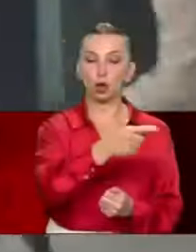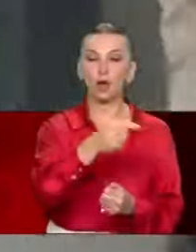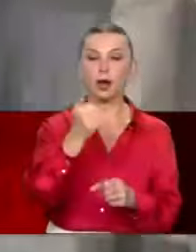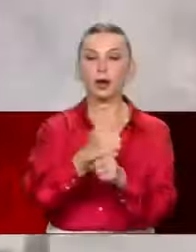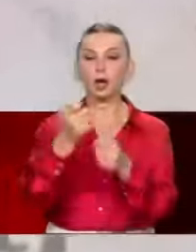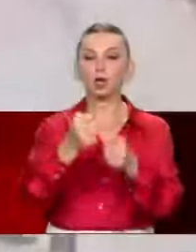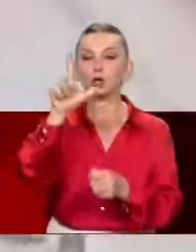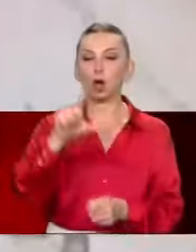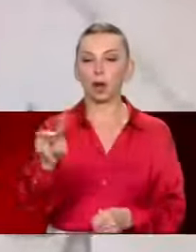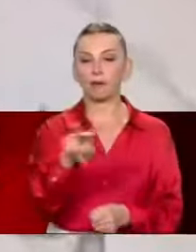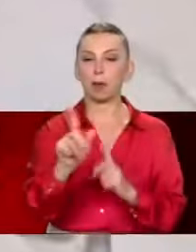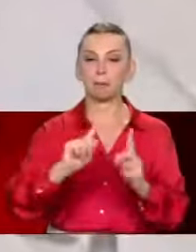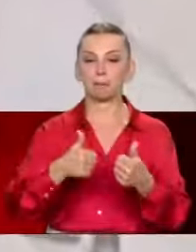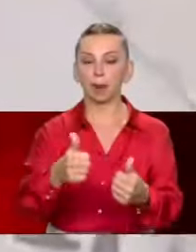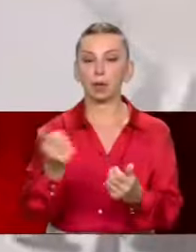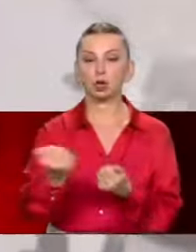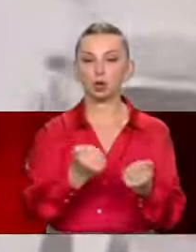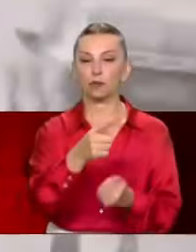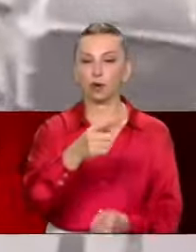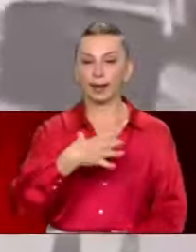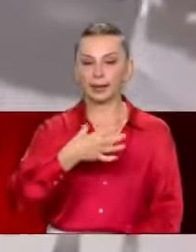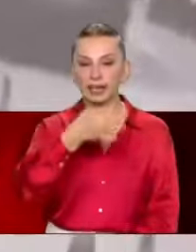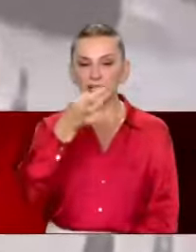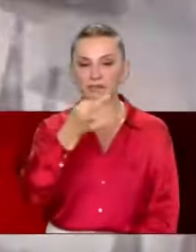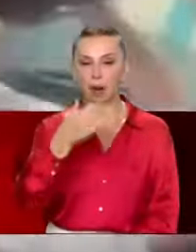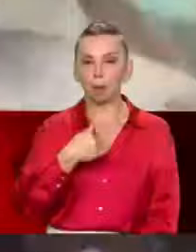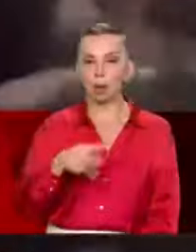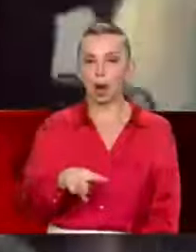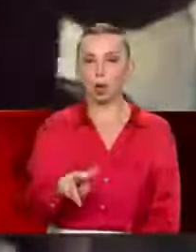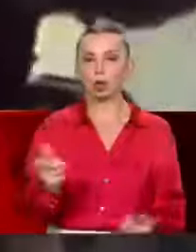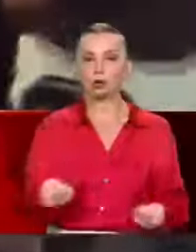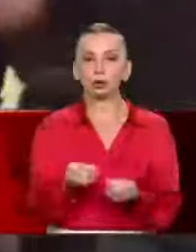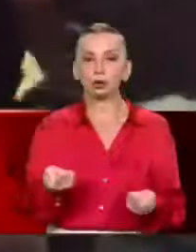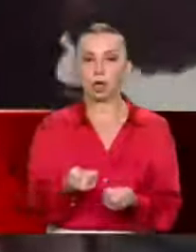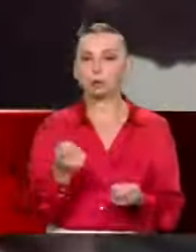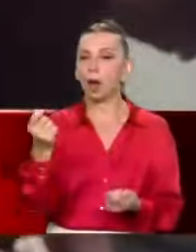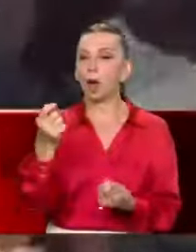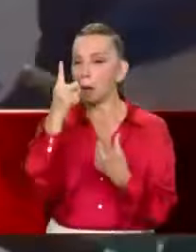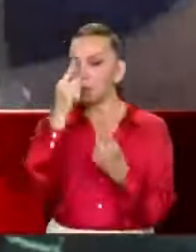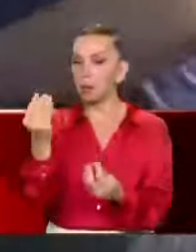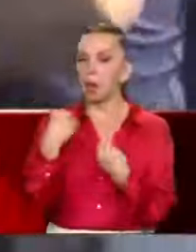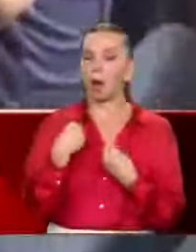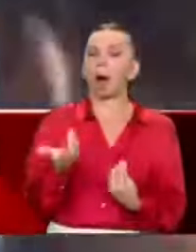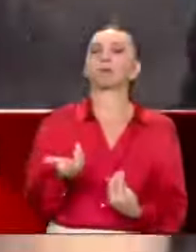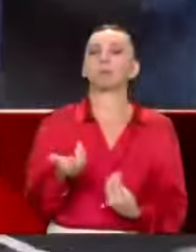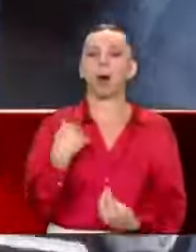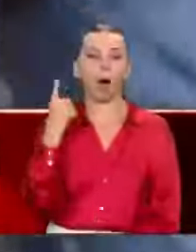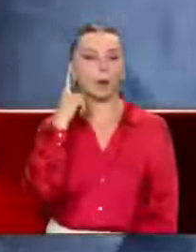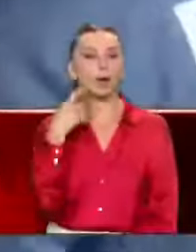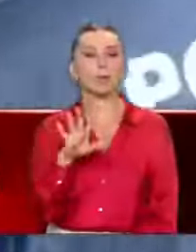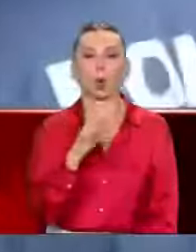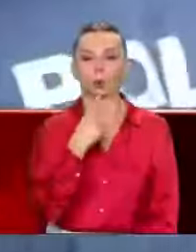görevlisi adliyeye çıkarıldı. Şoför ifadesinde bana yol çalışması olduğunu bildirmediler dedi.